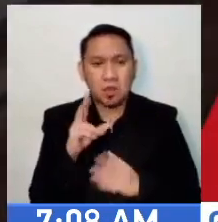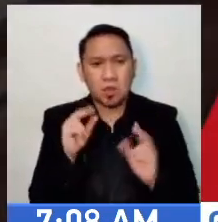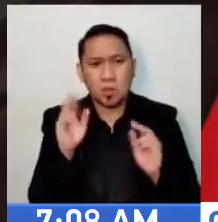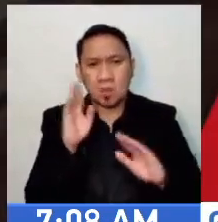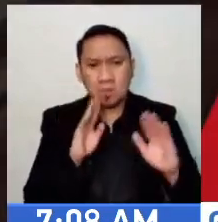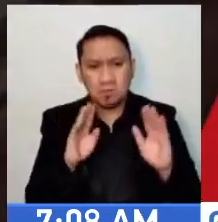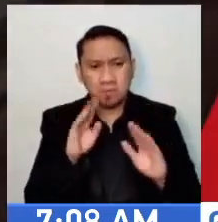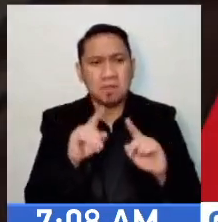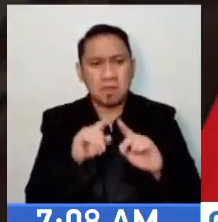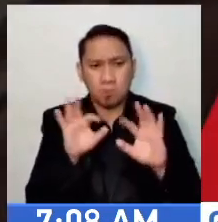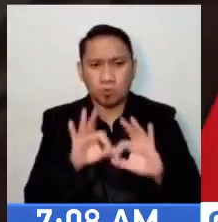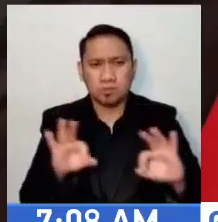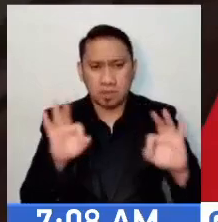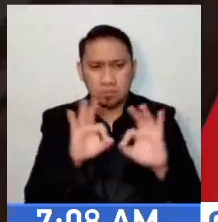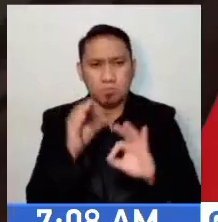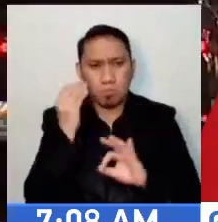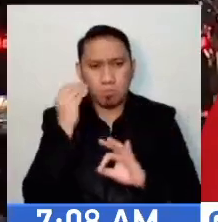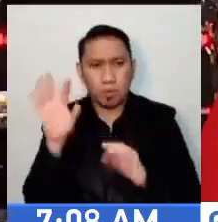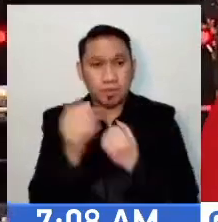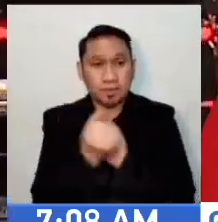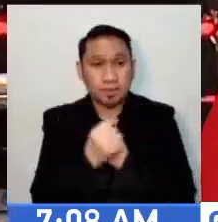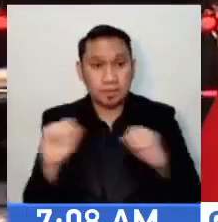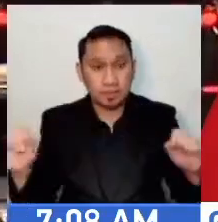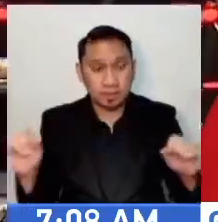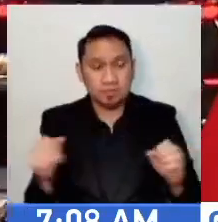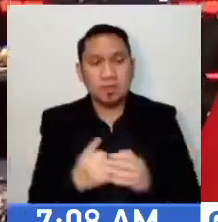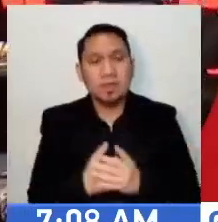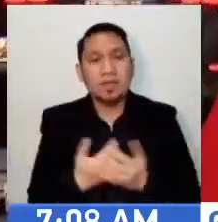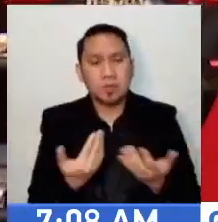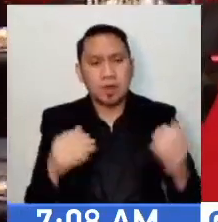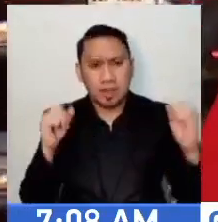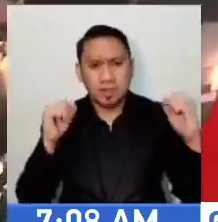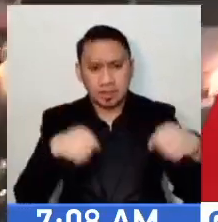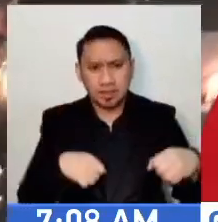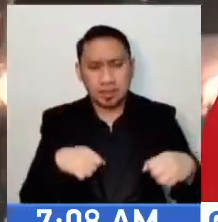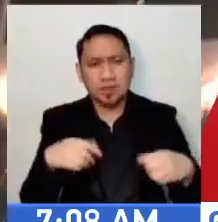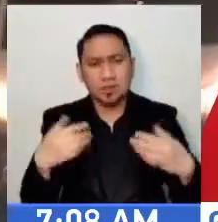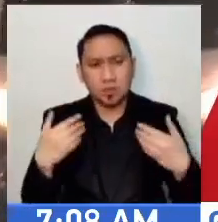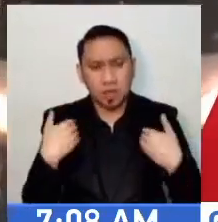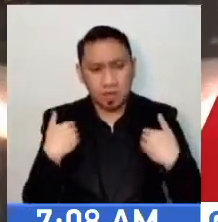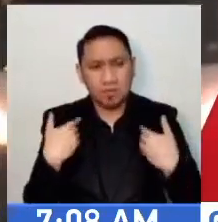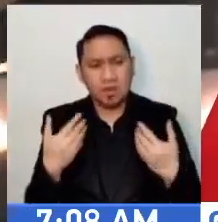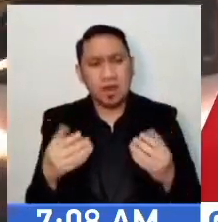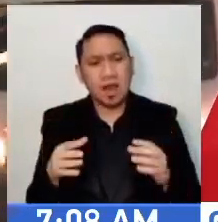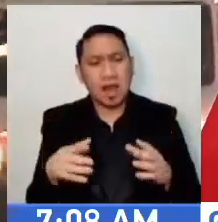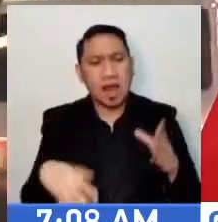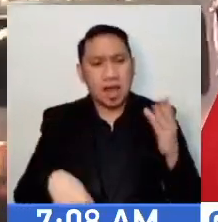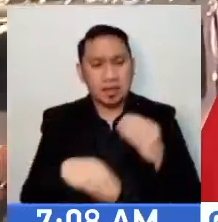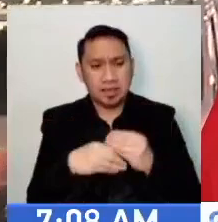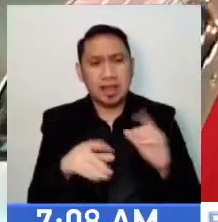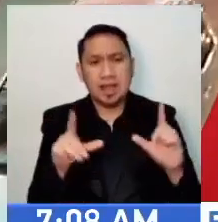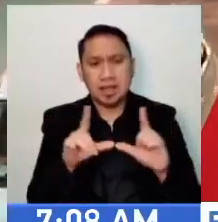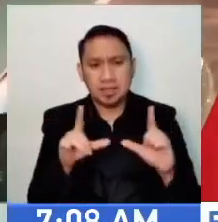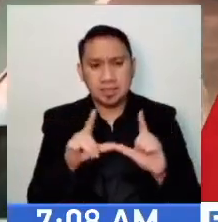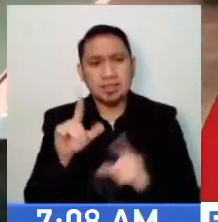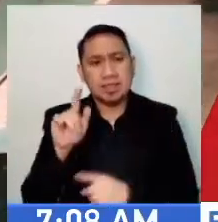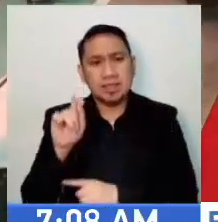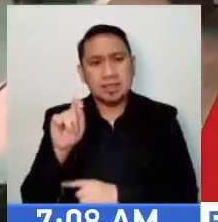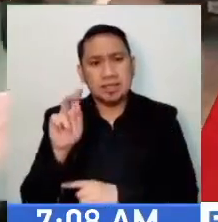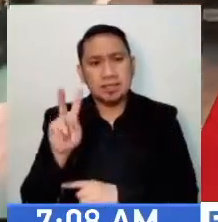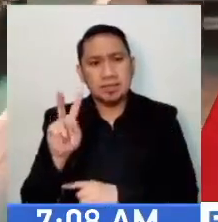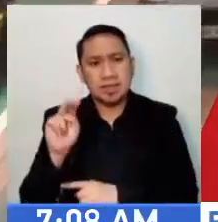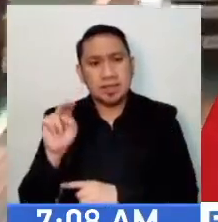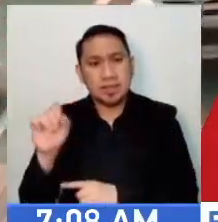Kaya pabor daw sila na matuloy ang pagbubukas ng LFTRB ng 100,000 franchises ng mga TNVS. Yan ay para hindi na